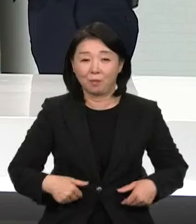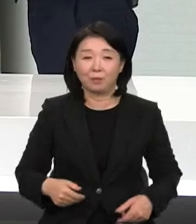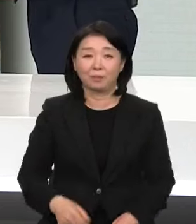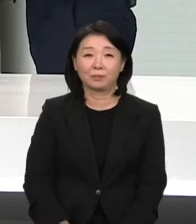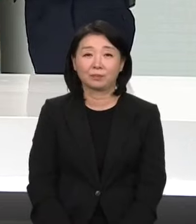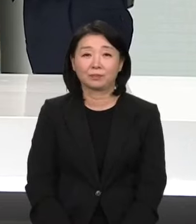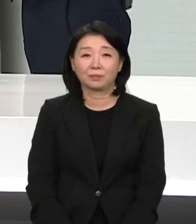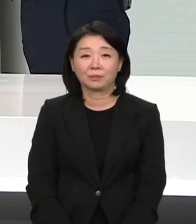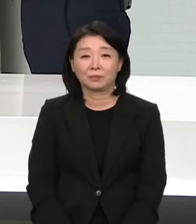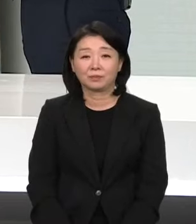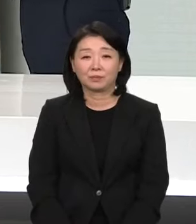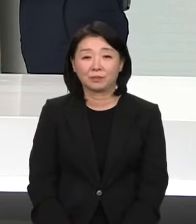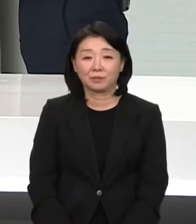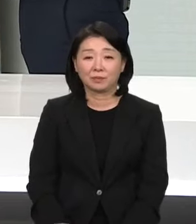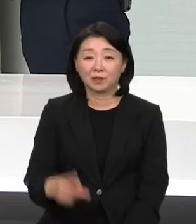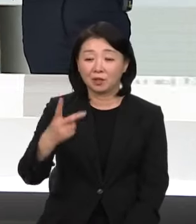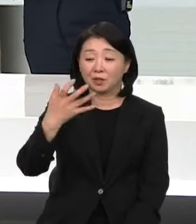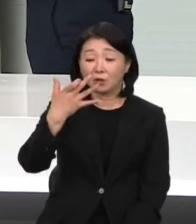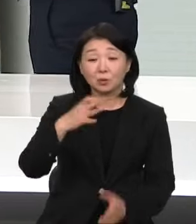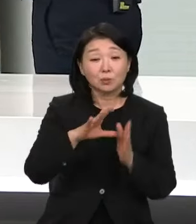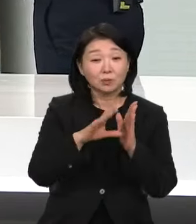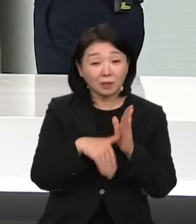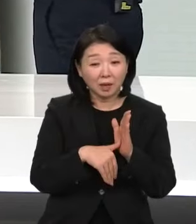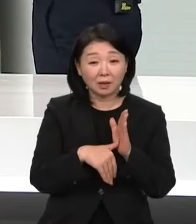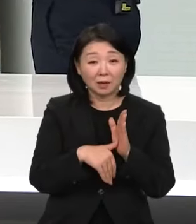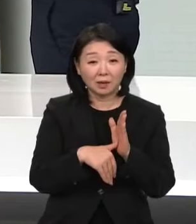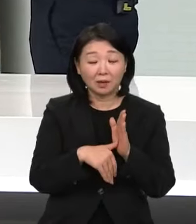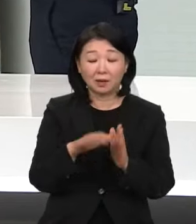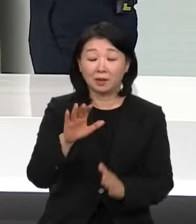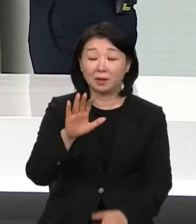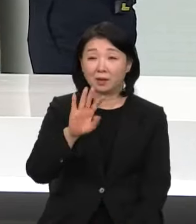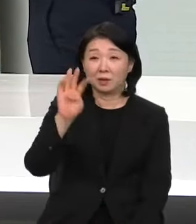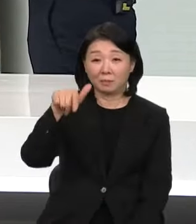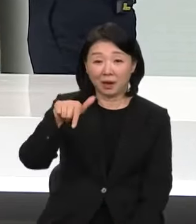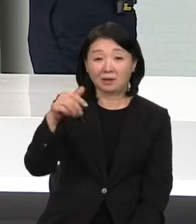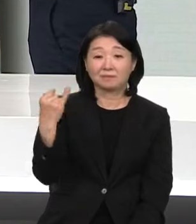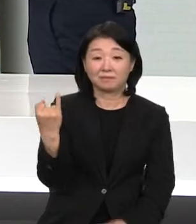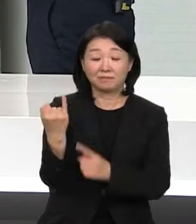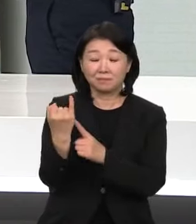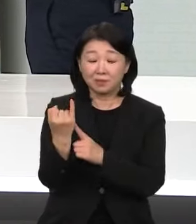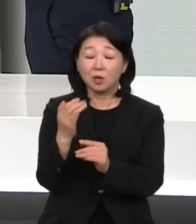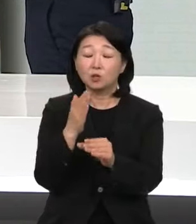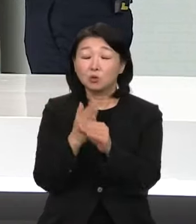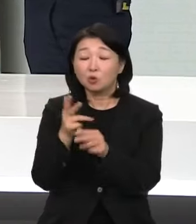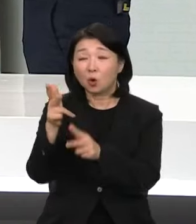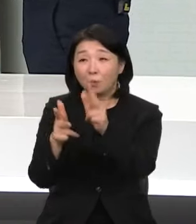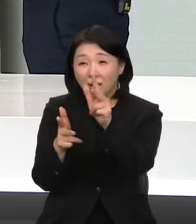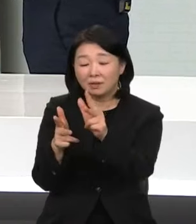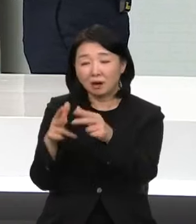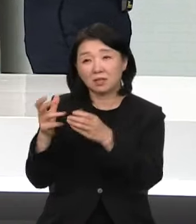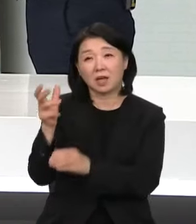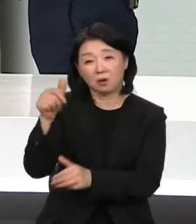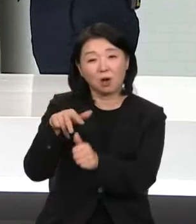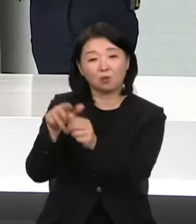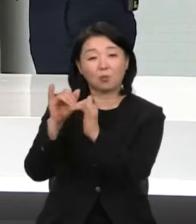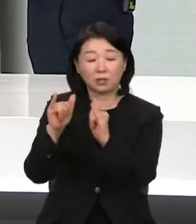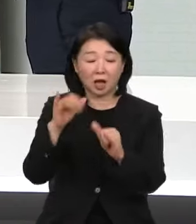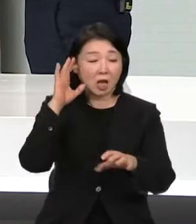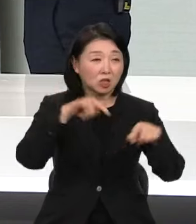상황인데요 실제로 2019년이었습니다 당시 박영선 중소벤처 기업 장관 후보자와 청문 위원으로서